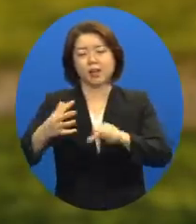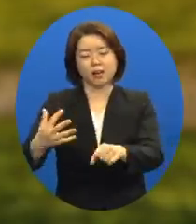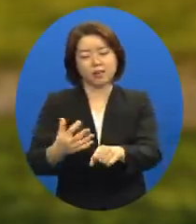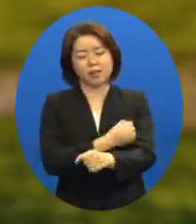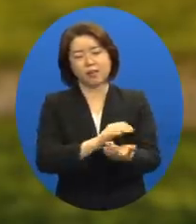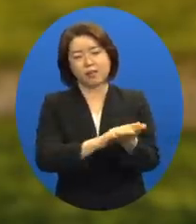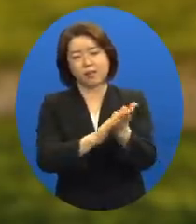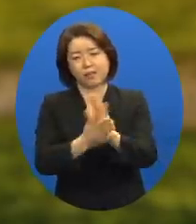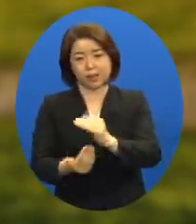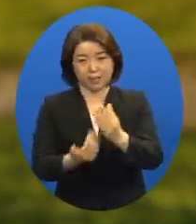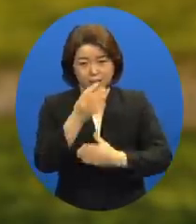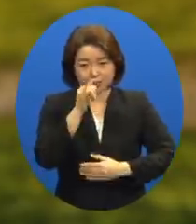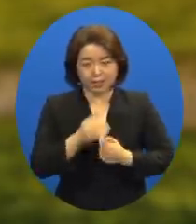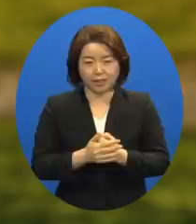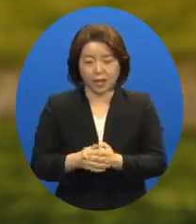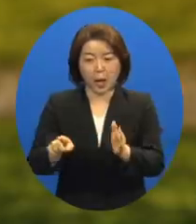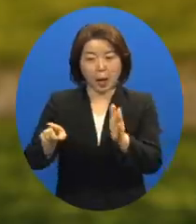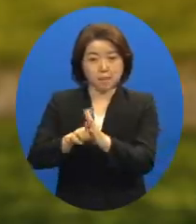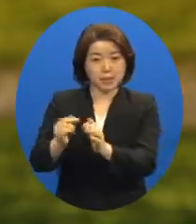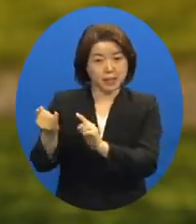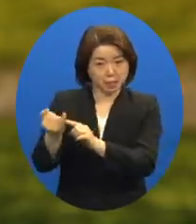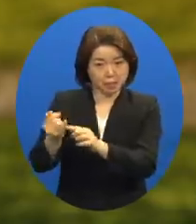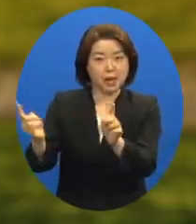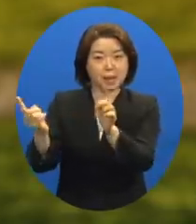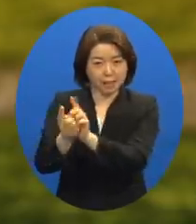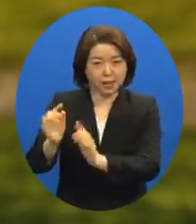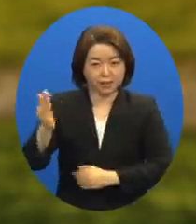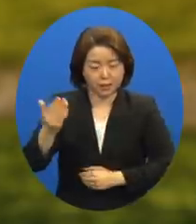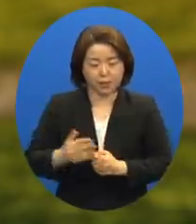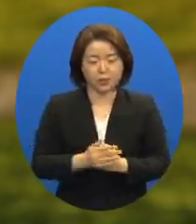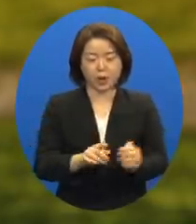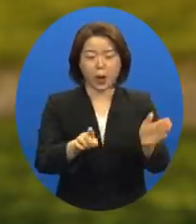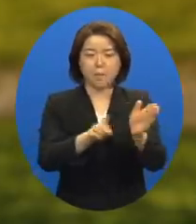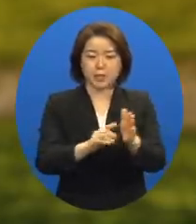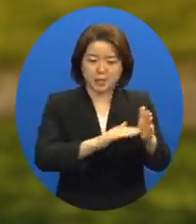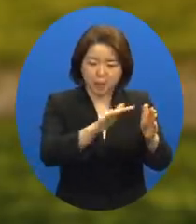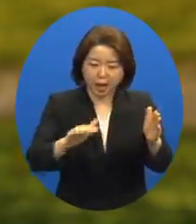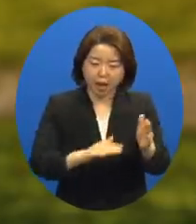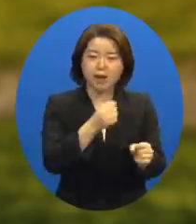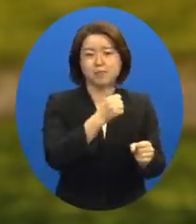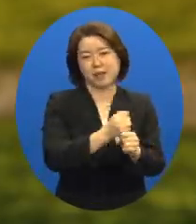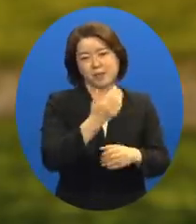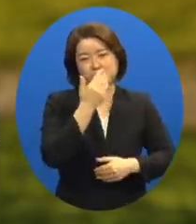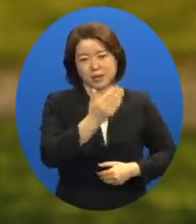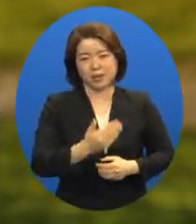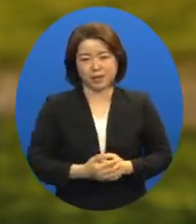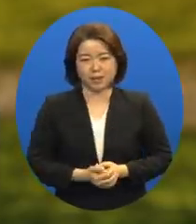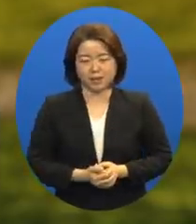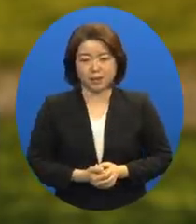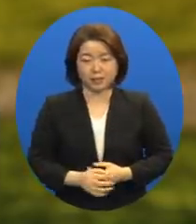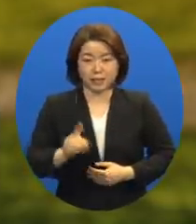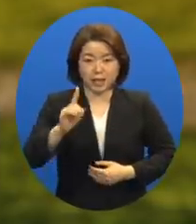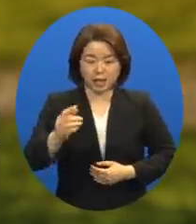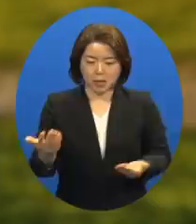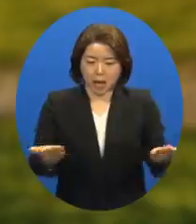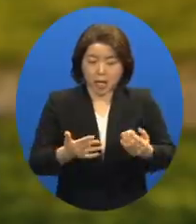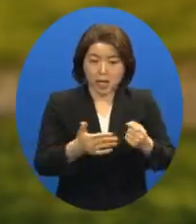일어났습니다. 믿음의 배우자를 만나게 되었고 믿음의 가정을 꾸리게 되었습니다. 한 번은